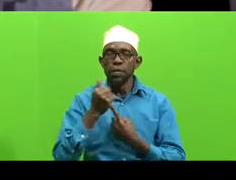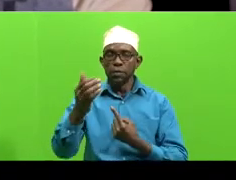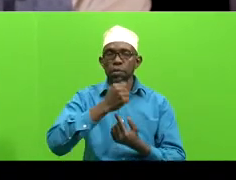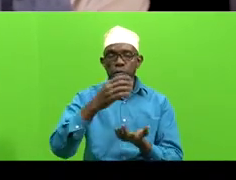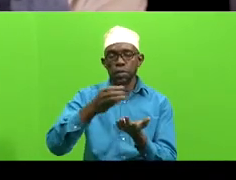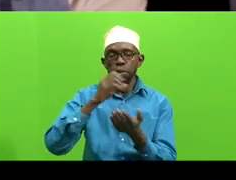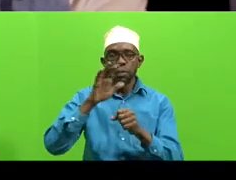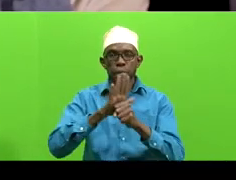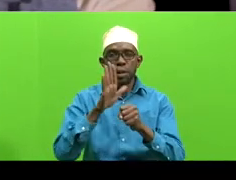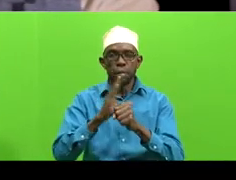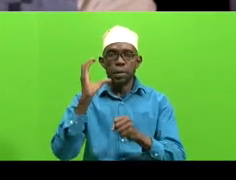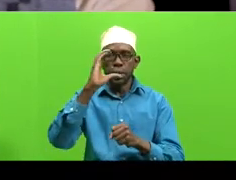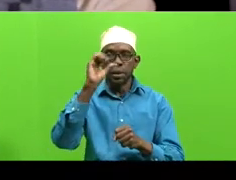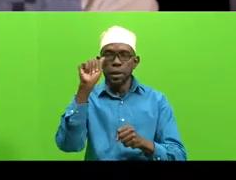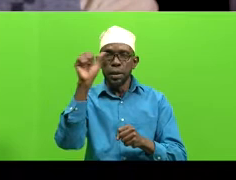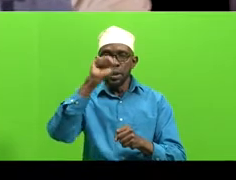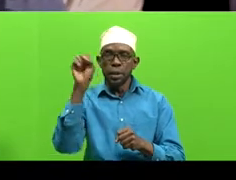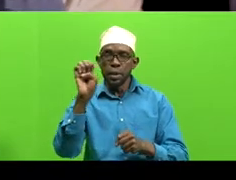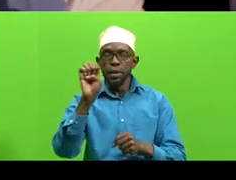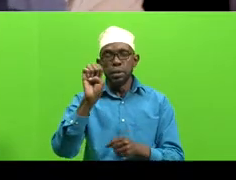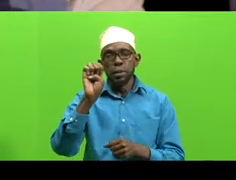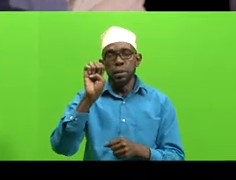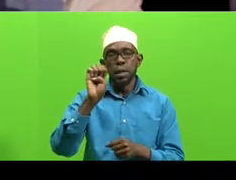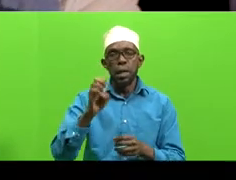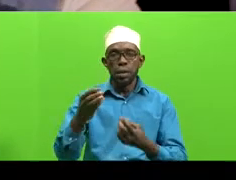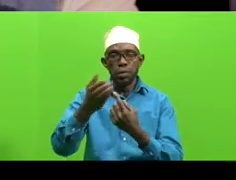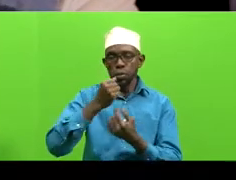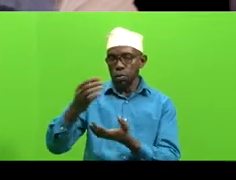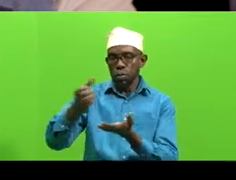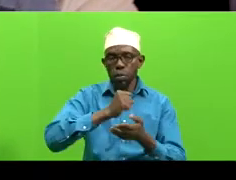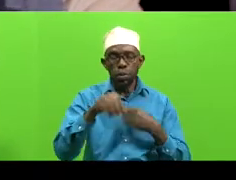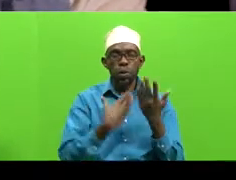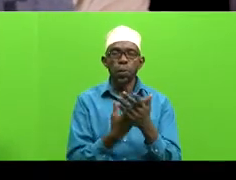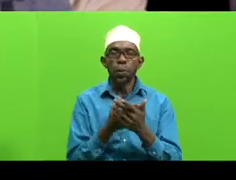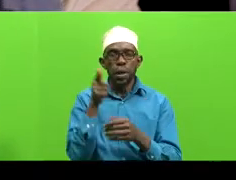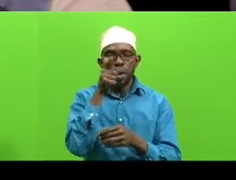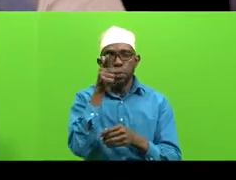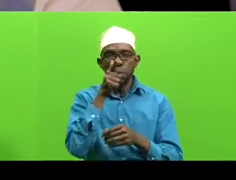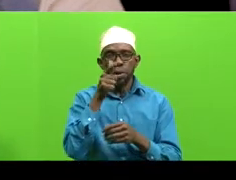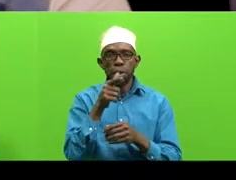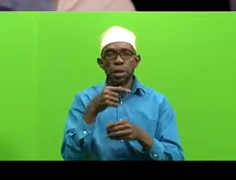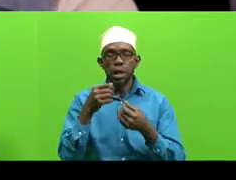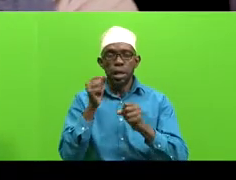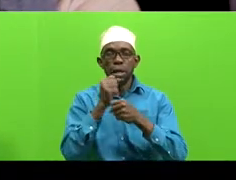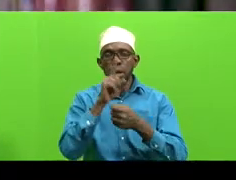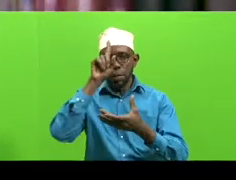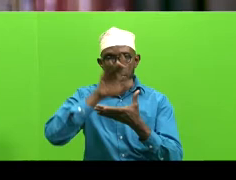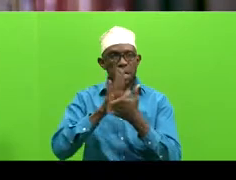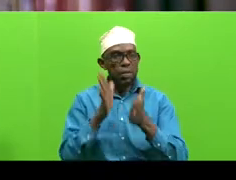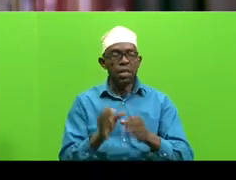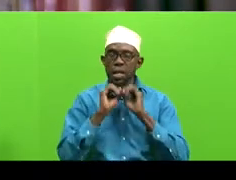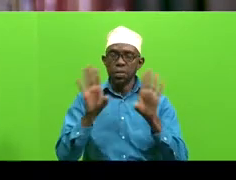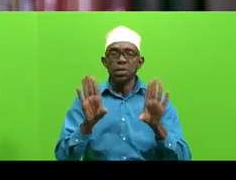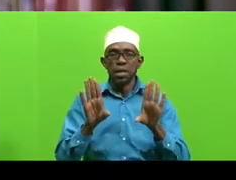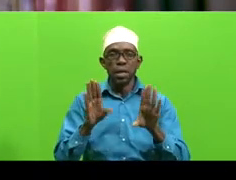naona. Alafu kampuni mwisho itafilisika. Utavutia ile habari, ile chumba cha habari chenu kiwe hakiwezi kuaminika sasa.